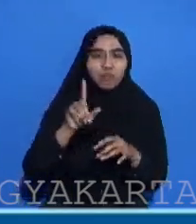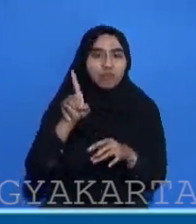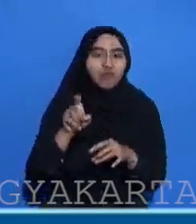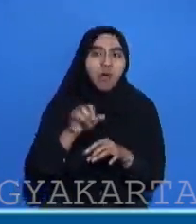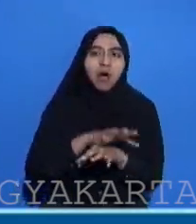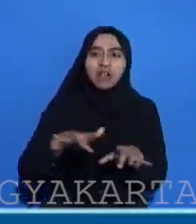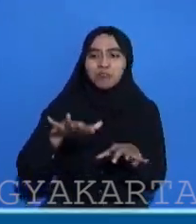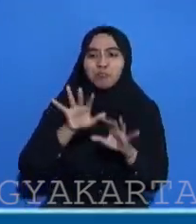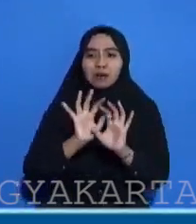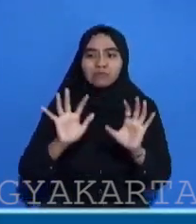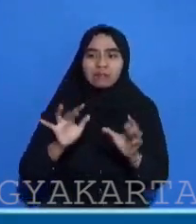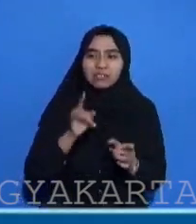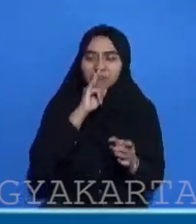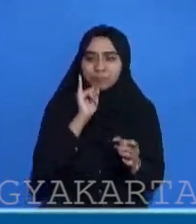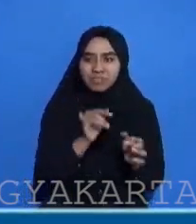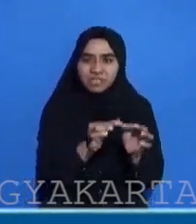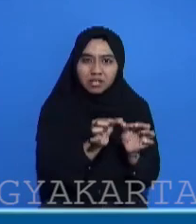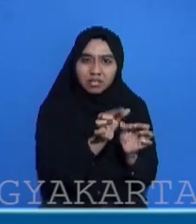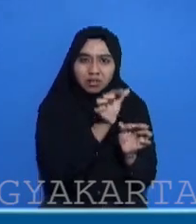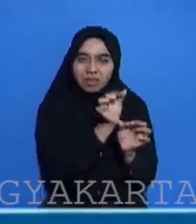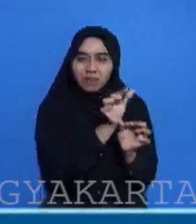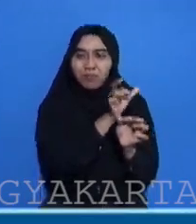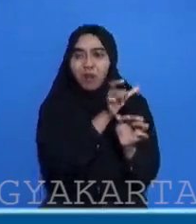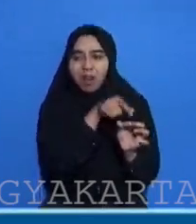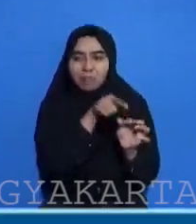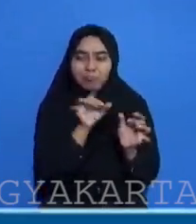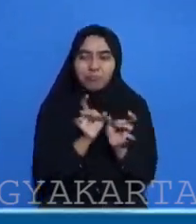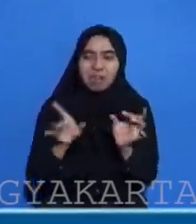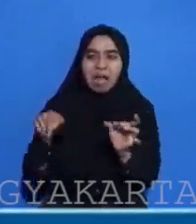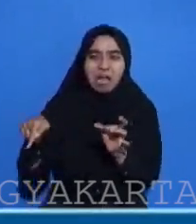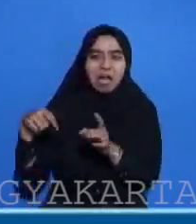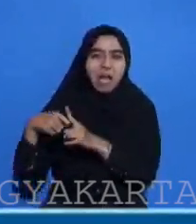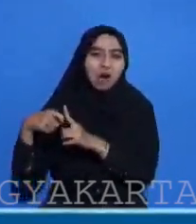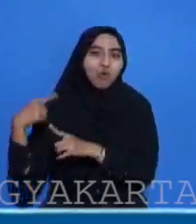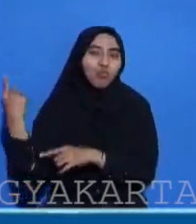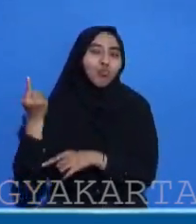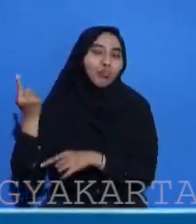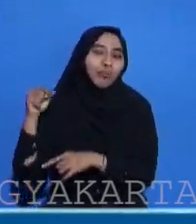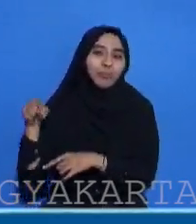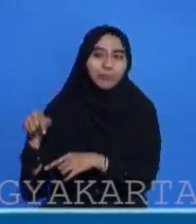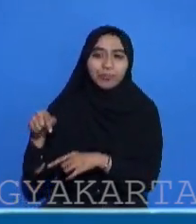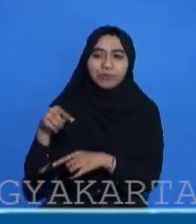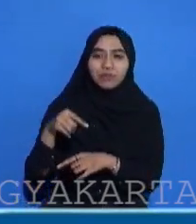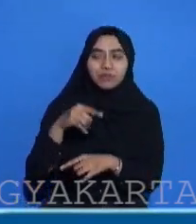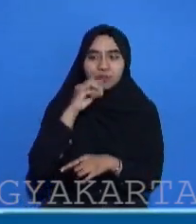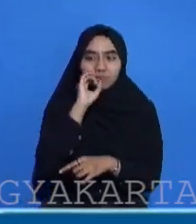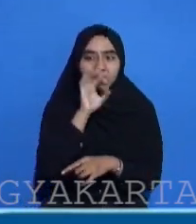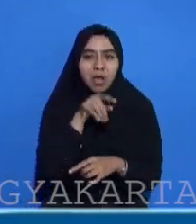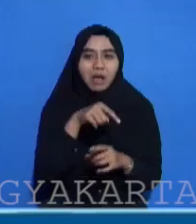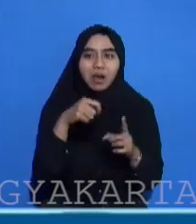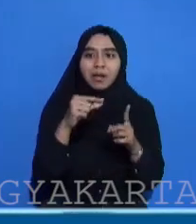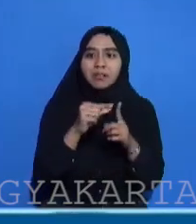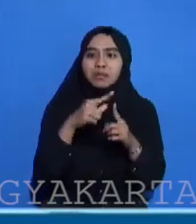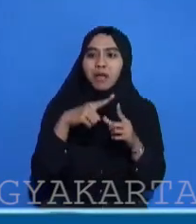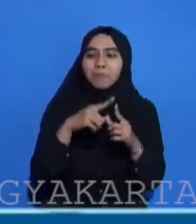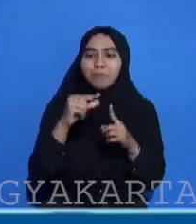kandel lan kaku, sarta benten sangat kalian wujud ron kangkung. Tanaman ingkang asring ugi dipun sebat tapak kuda menika